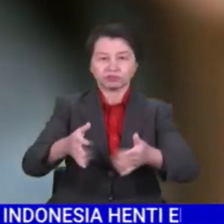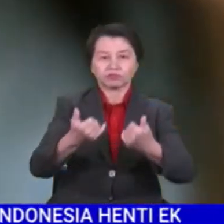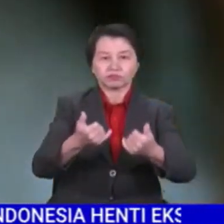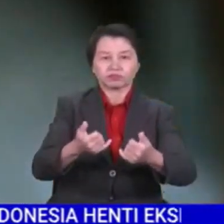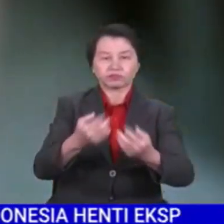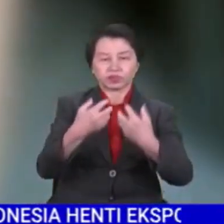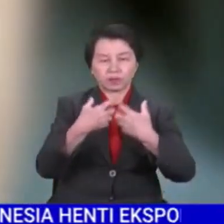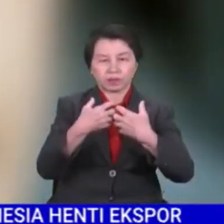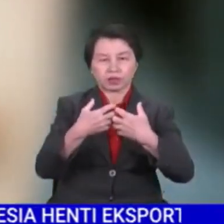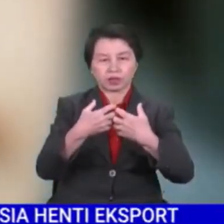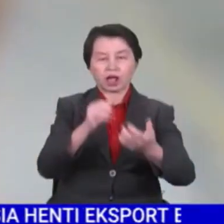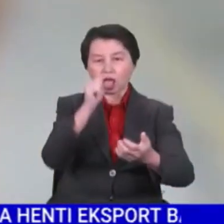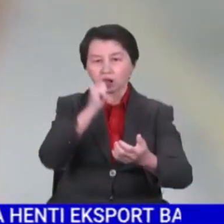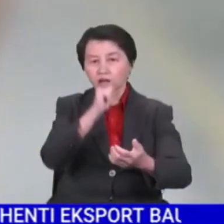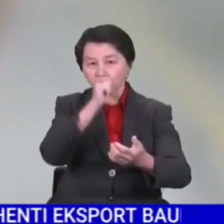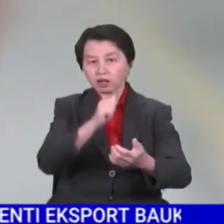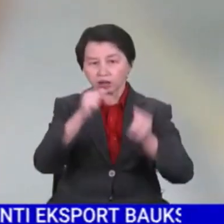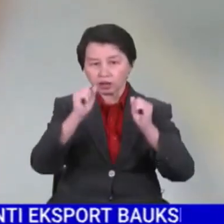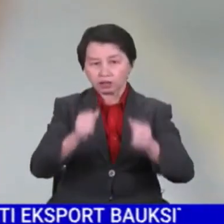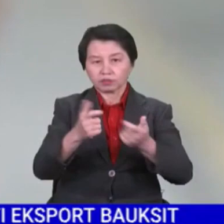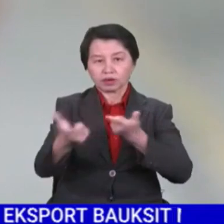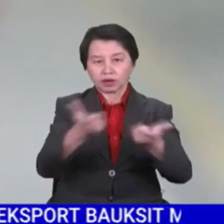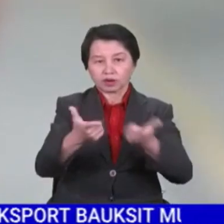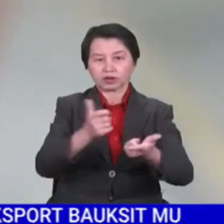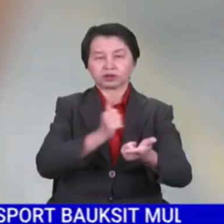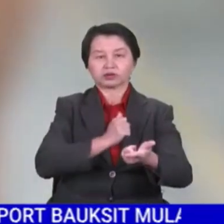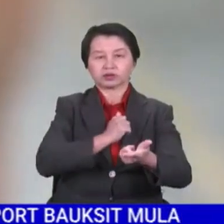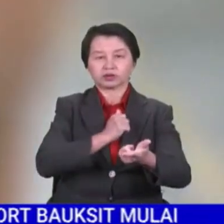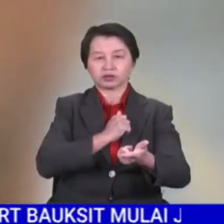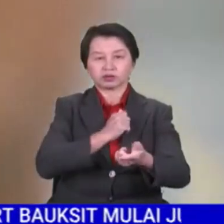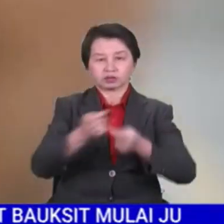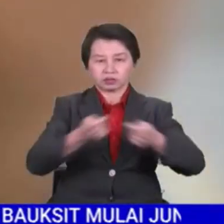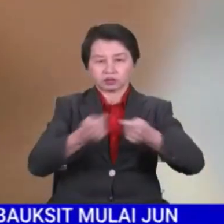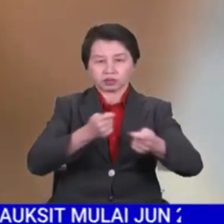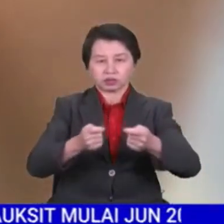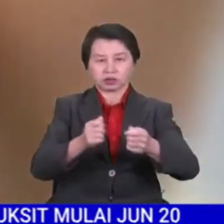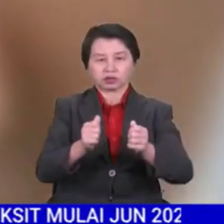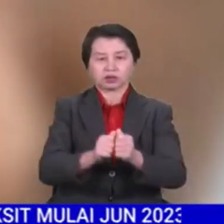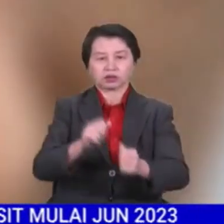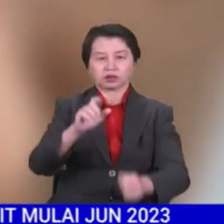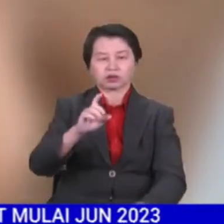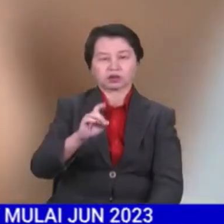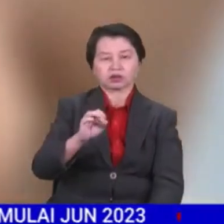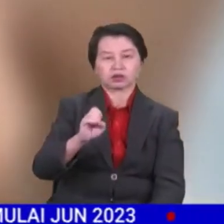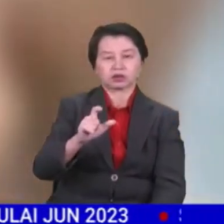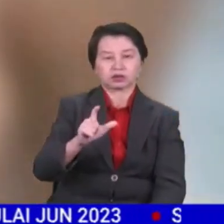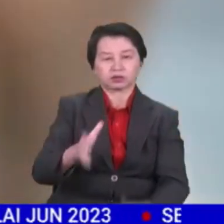kopi dan aiskrim layan diri yang dikendalikan lengan robot.